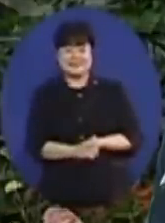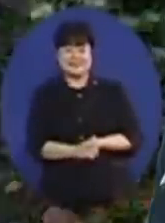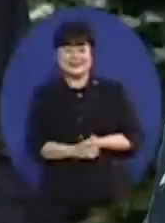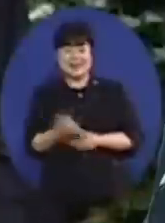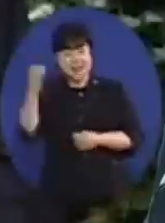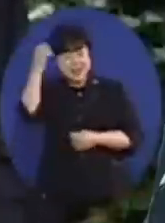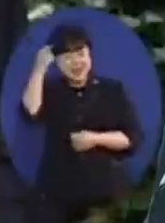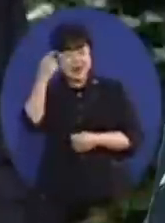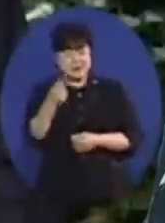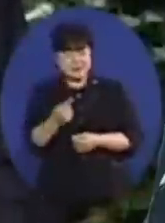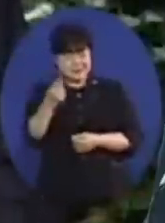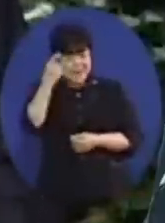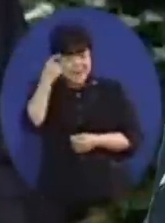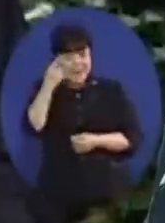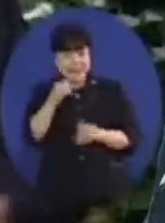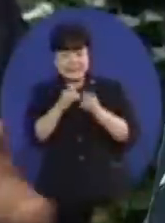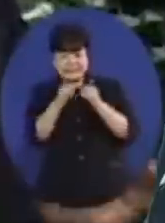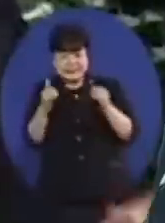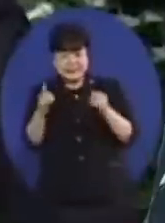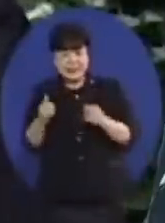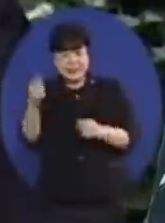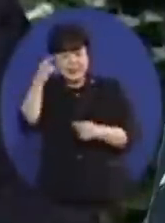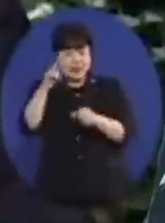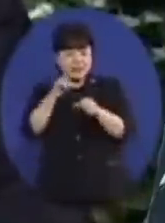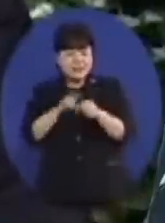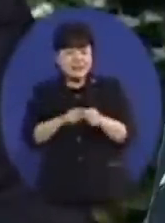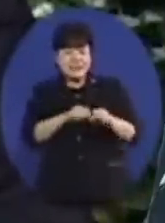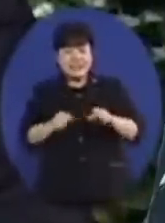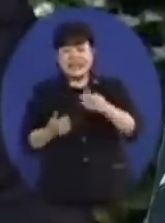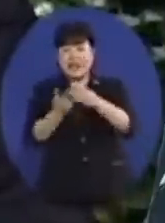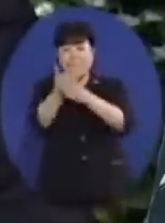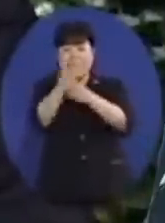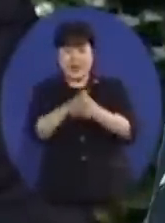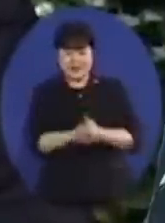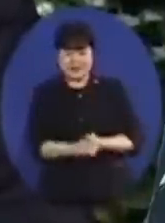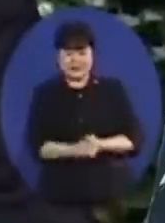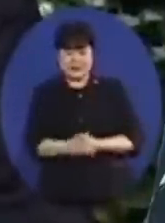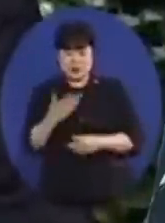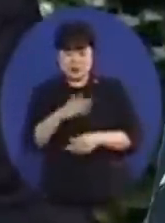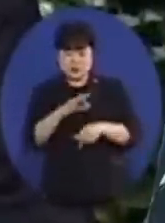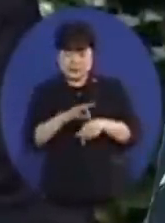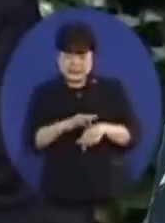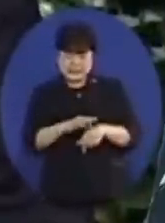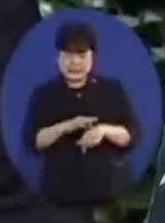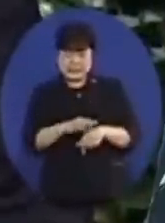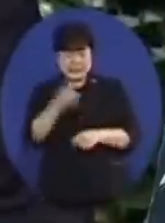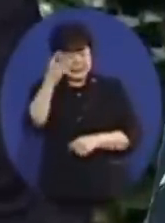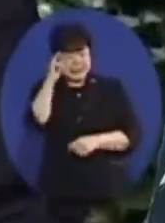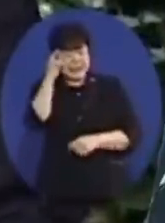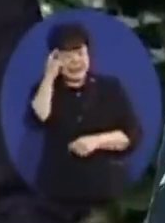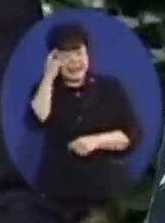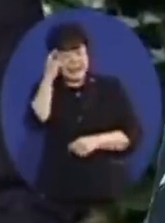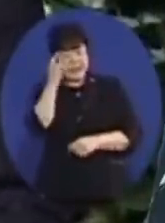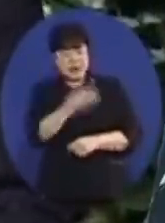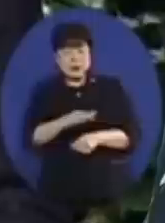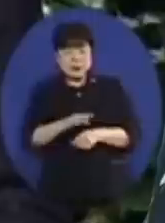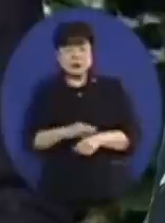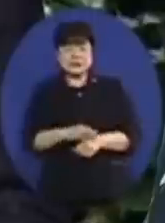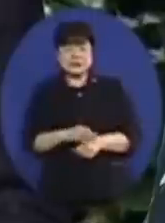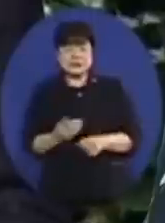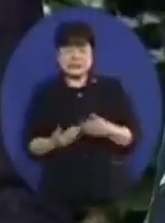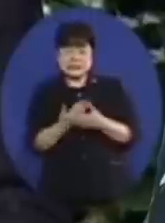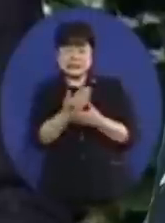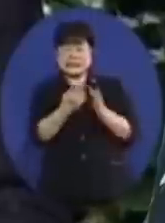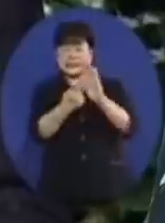영의 생각을 하는 사람에게 영적인 역사가 일어나고 육신의 일을 생하는 사람에게는 육신의